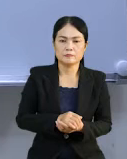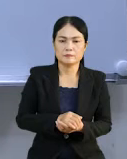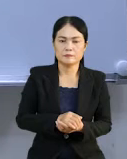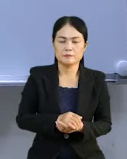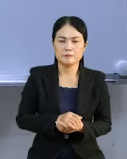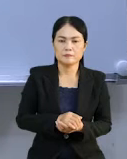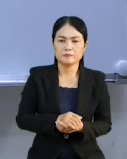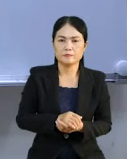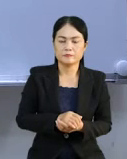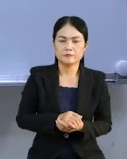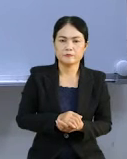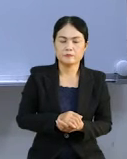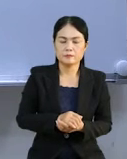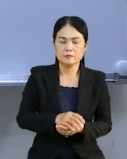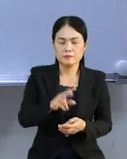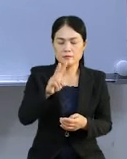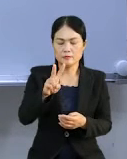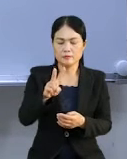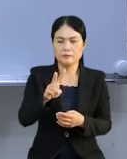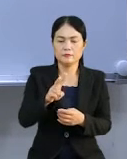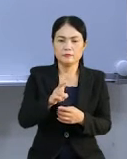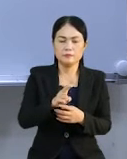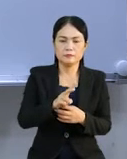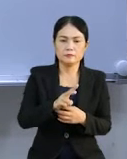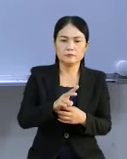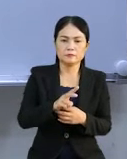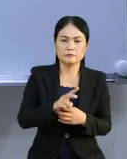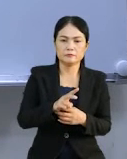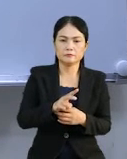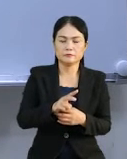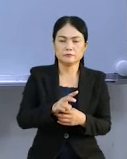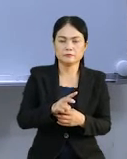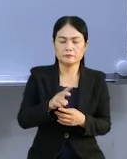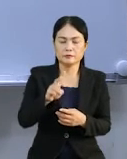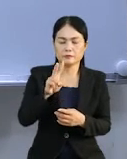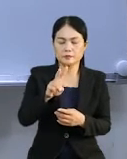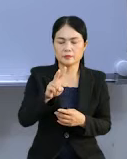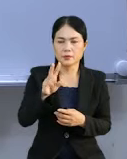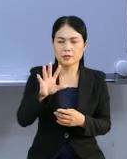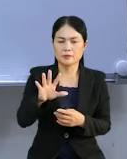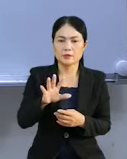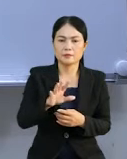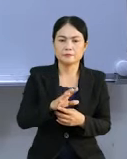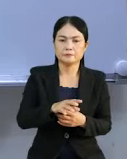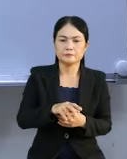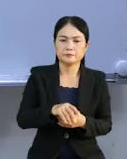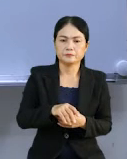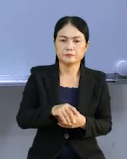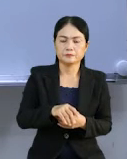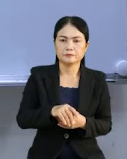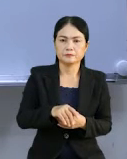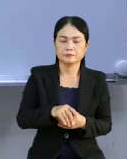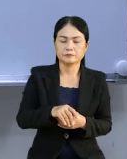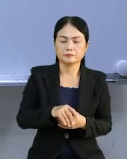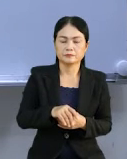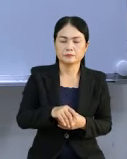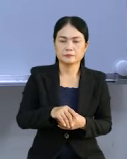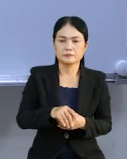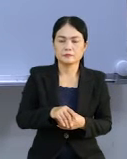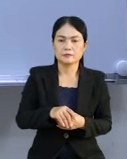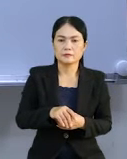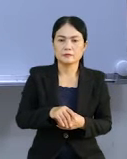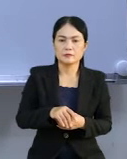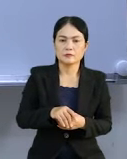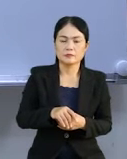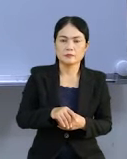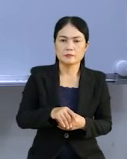Học bạn này hãy chẳng dừng dụ, pì bón, pì bón phẩm, vì ní chỗ này bạn mà rồi, chẳng pì bón, phẩm